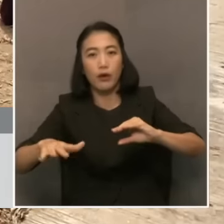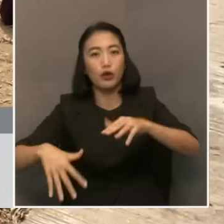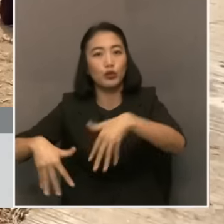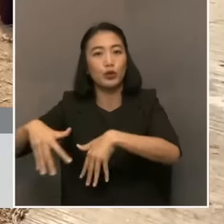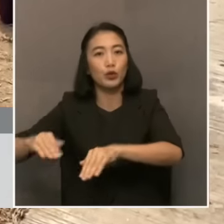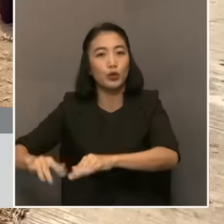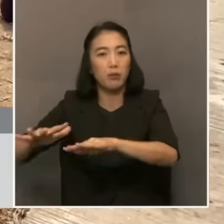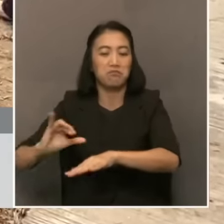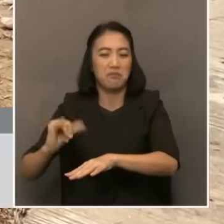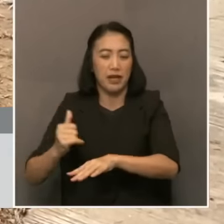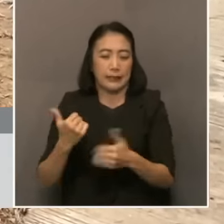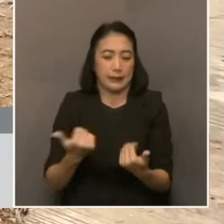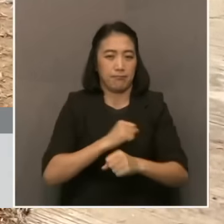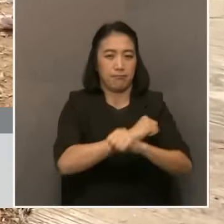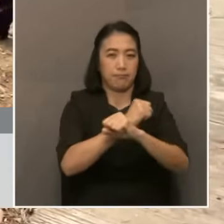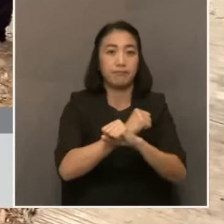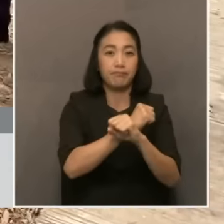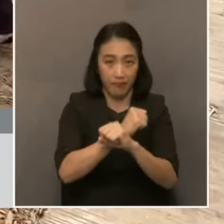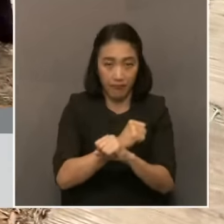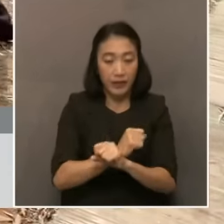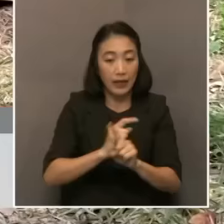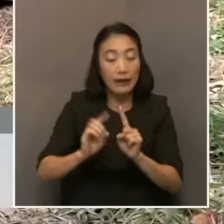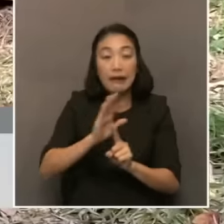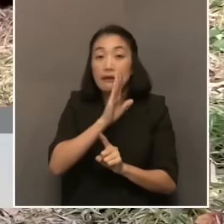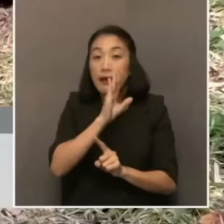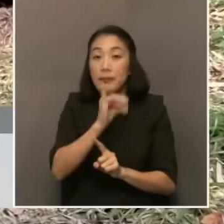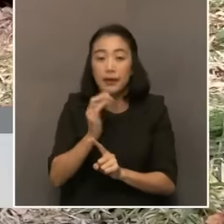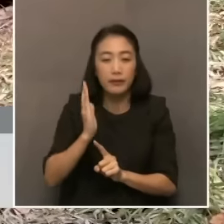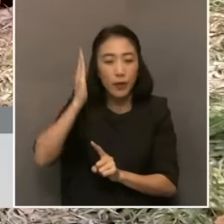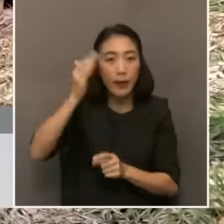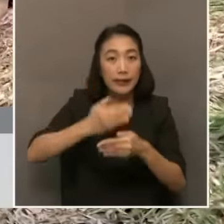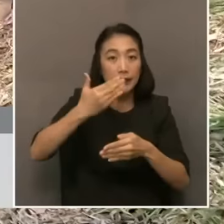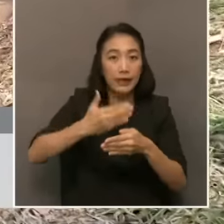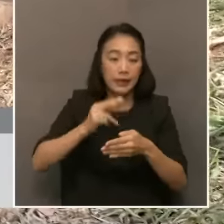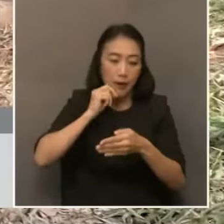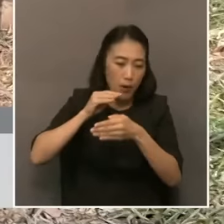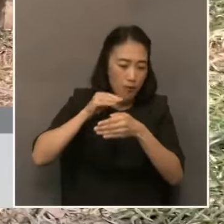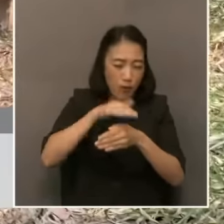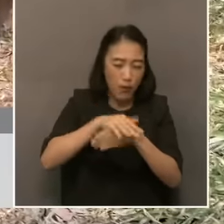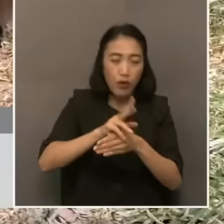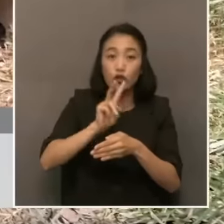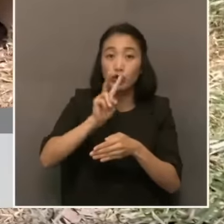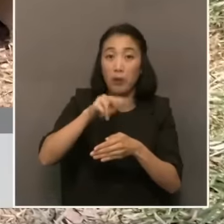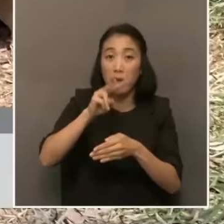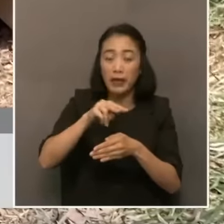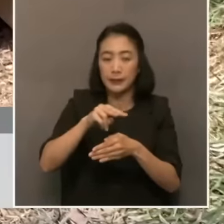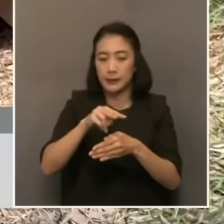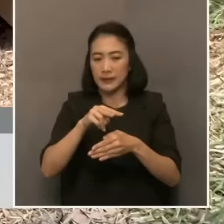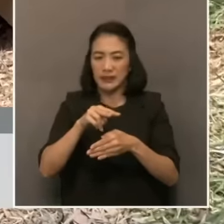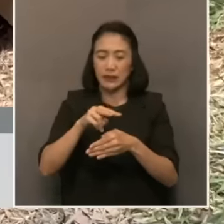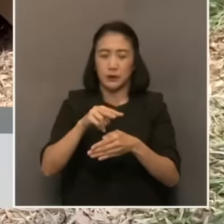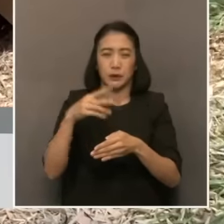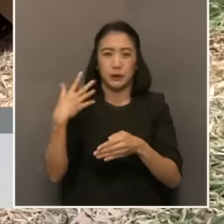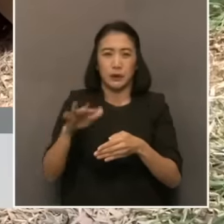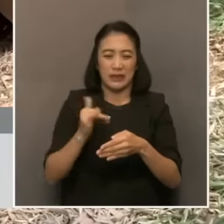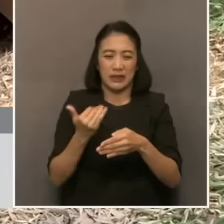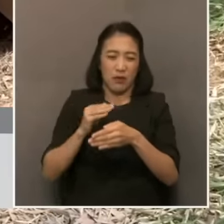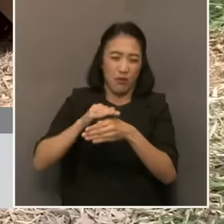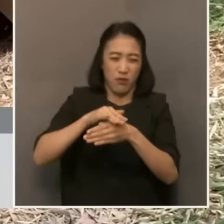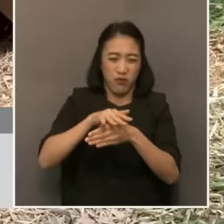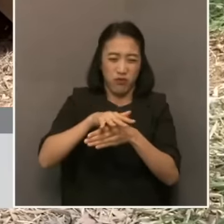เขื่อนต้องปรับเพิ่มการระบายน้ำขึ้นไปถึง 2,100ลูกบาทเต่อวินาทีจนทำให้น้ำเจ้าพระยาล้น